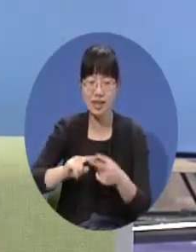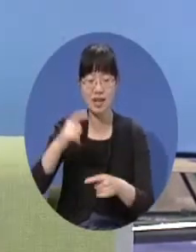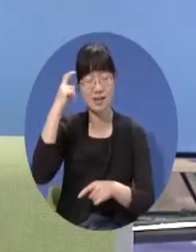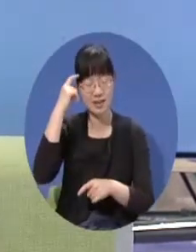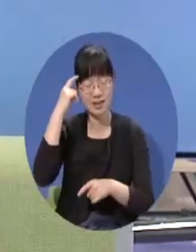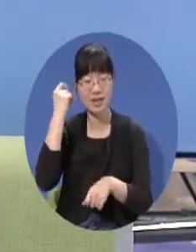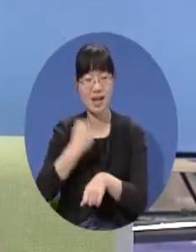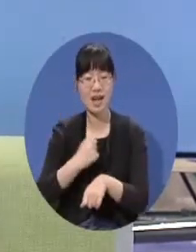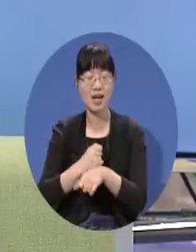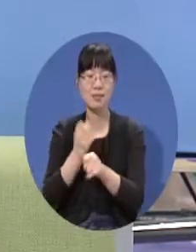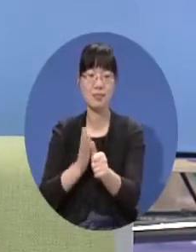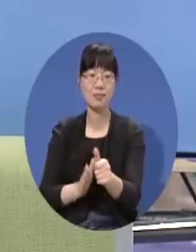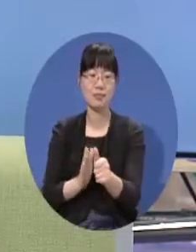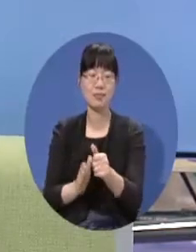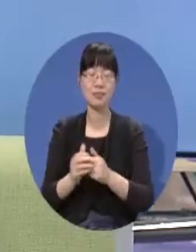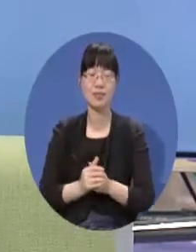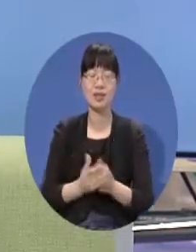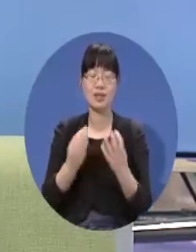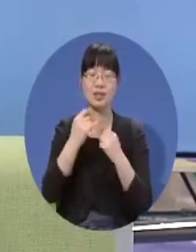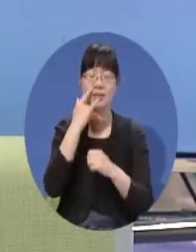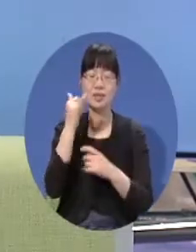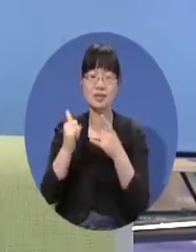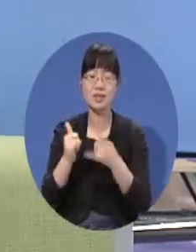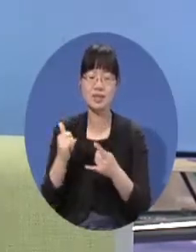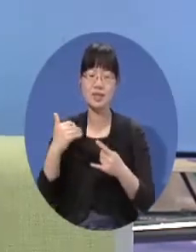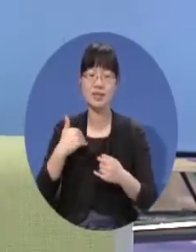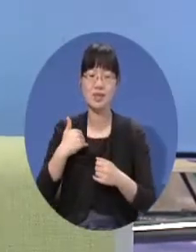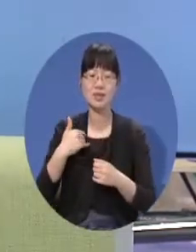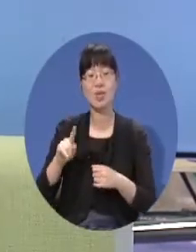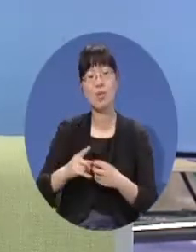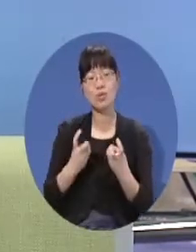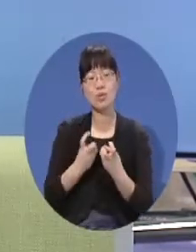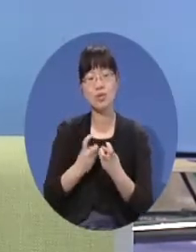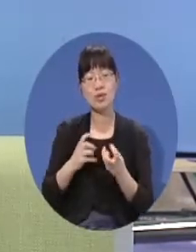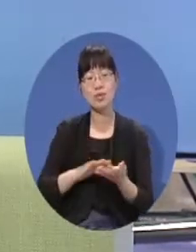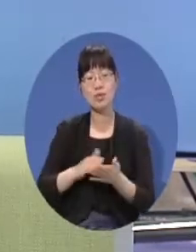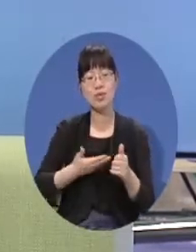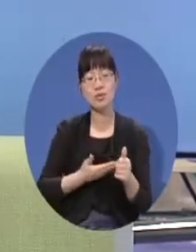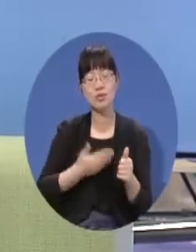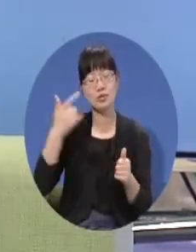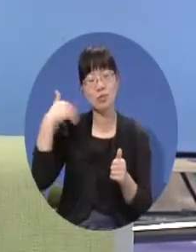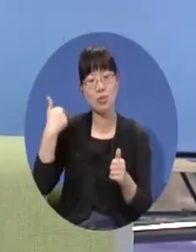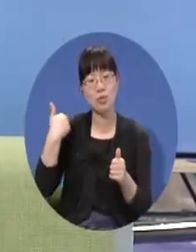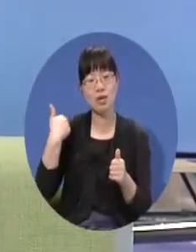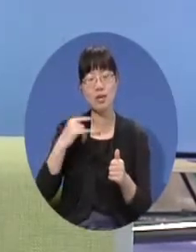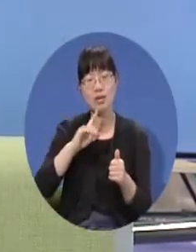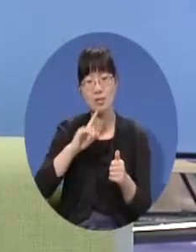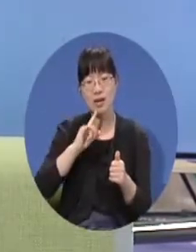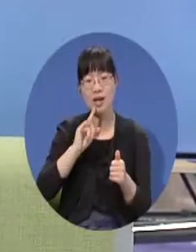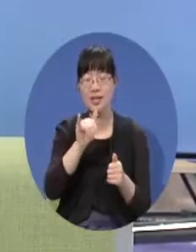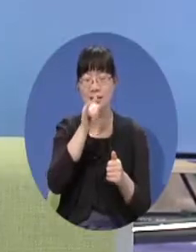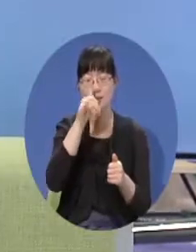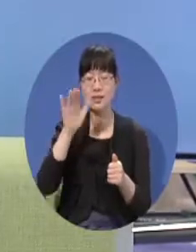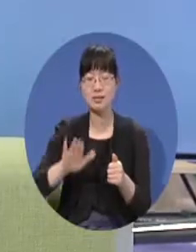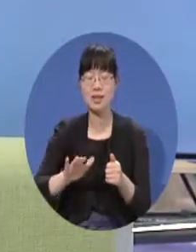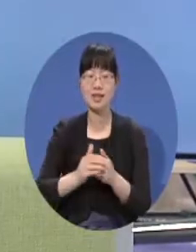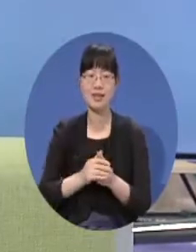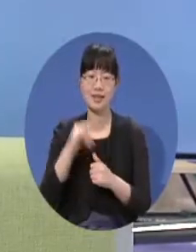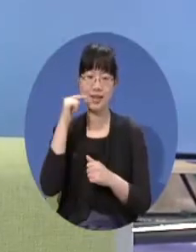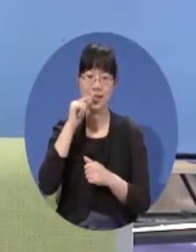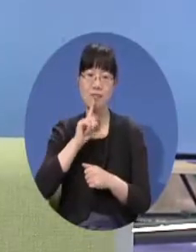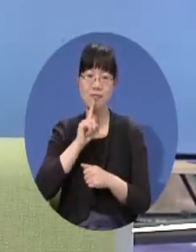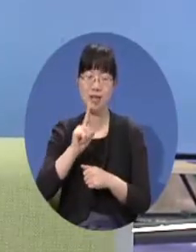생각을 사실은 하셔야 되거든요. 네. 많은 부모님들이 저한테 뭐 애랑 어떻게 놀아줘야 될지 모르겠어요. 그렇게 얘기를 하시는데